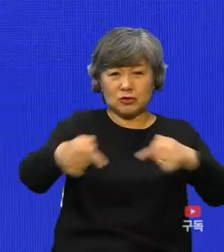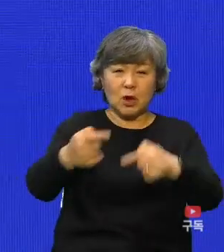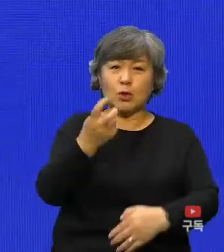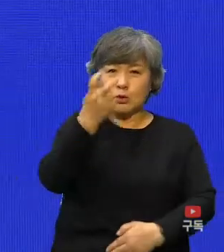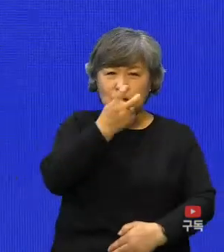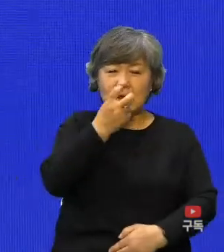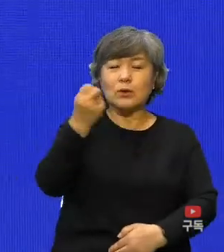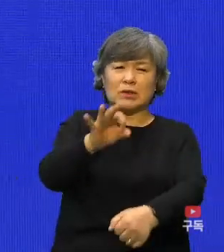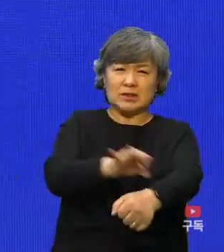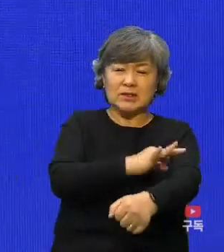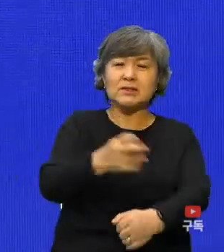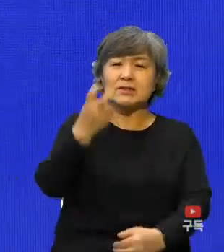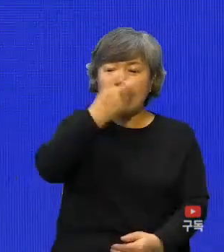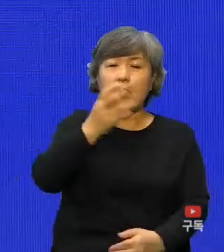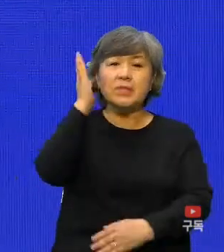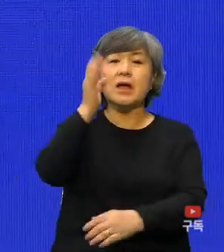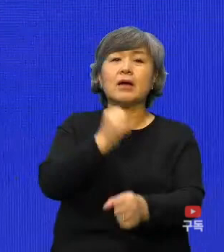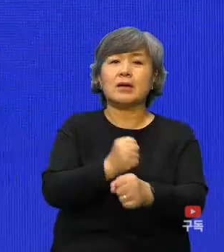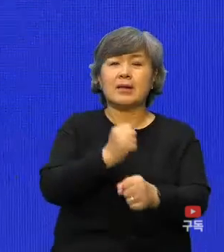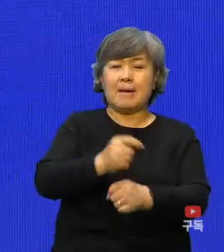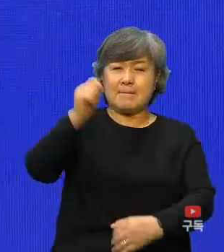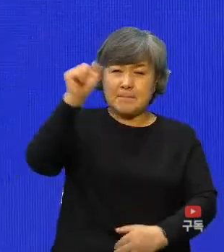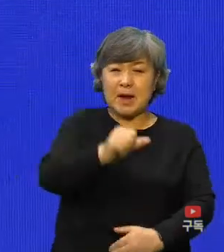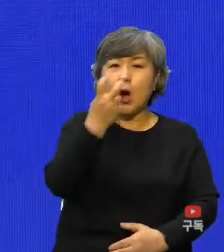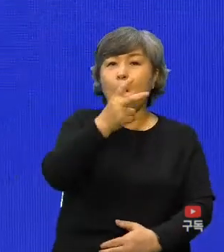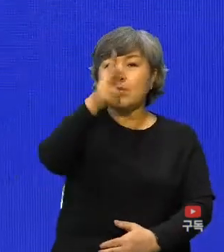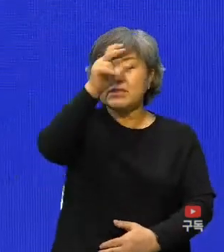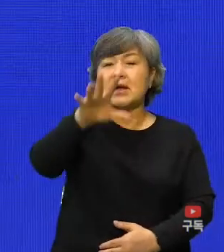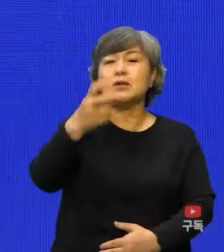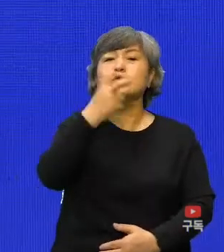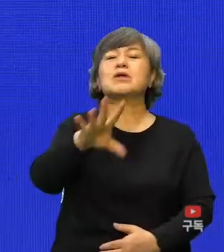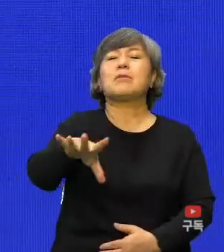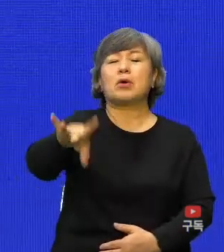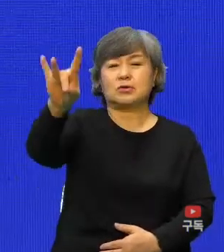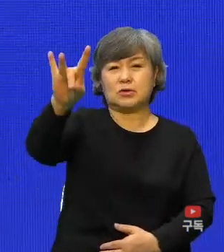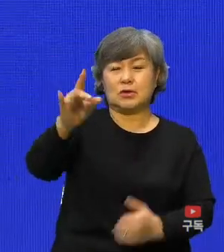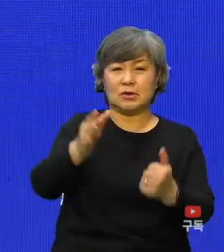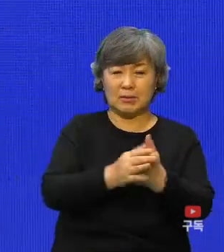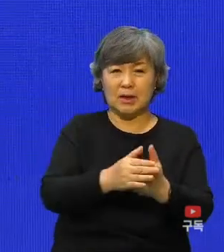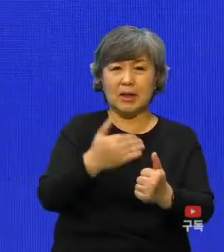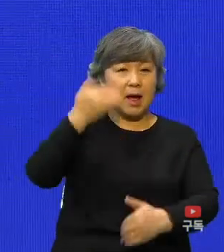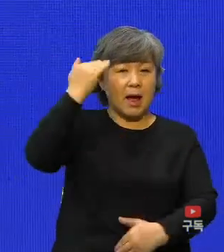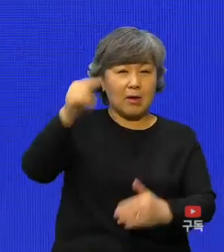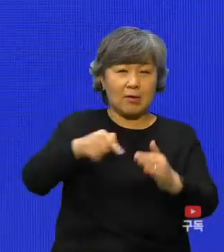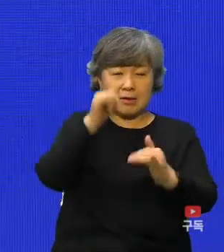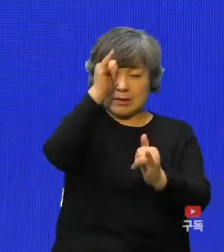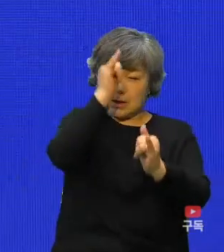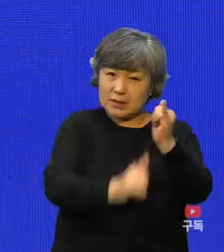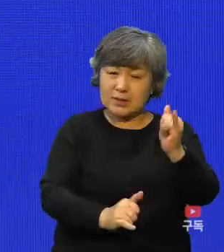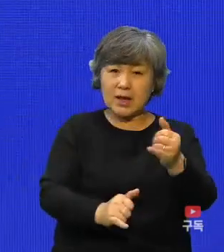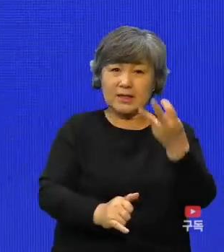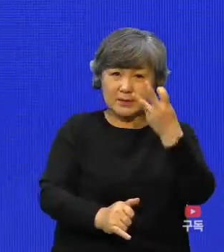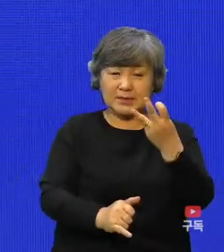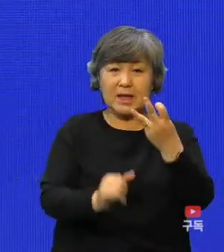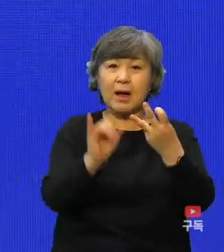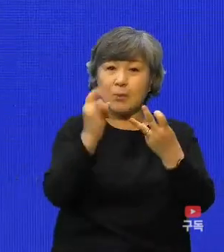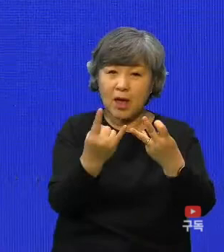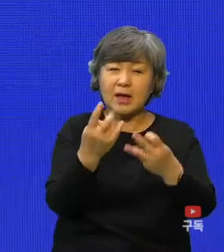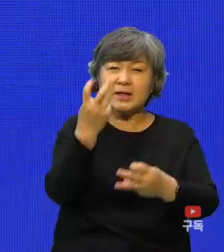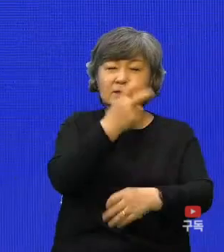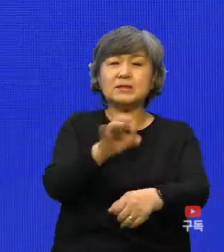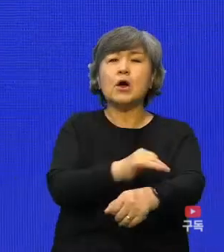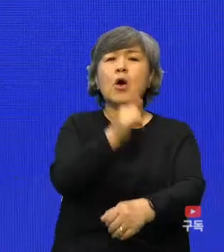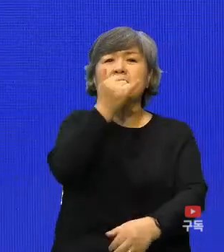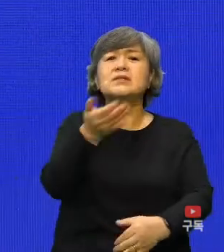특검을 이야기하고 있는데 신속한 검찰 조사가 우선인 것입니다. 지금까지 우리 대한민국 역사상 13차례 특검이